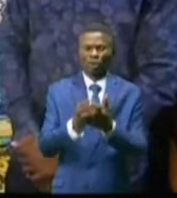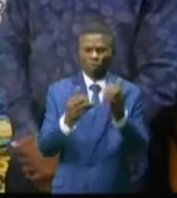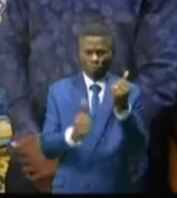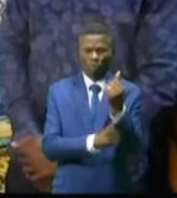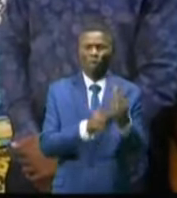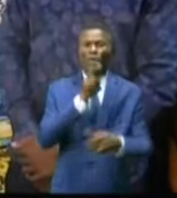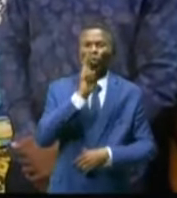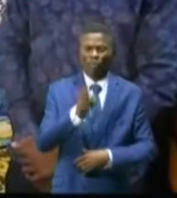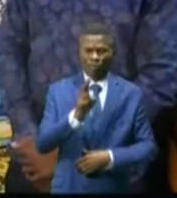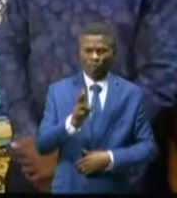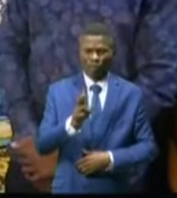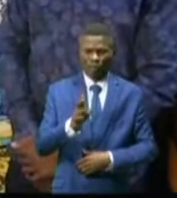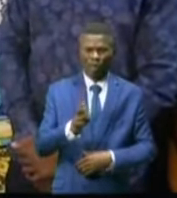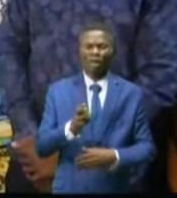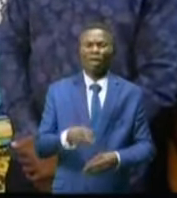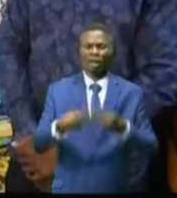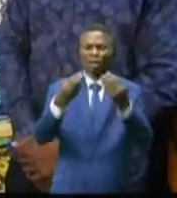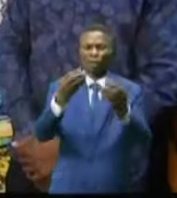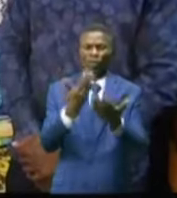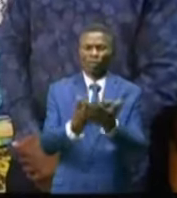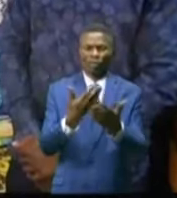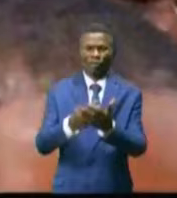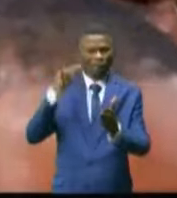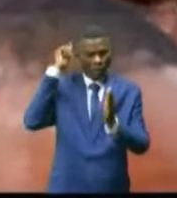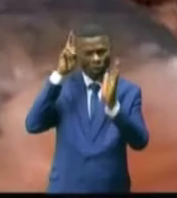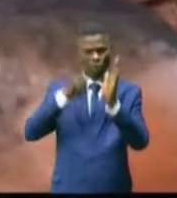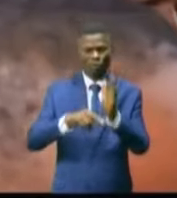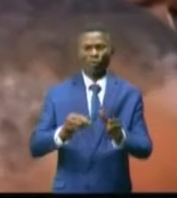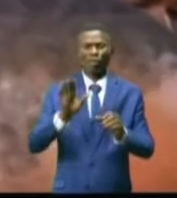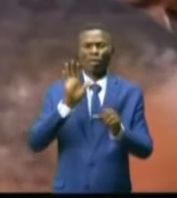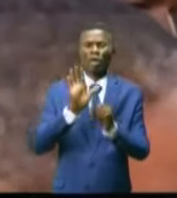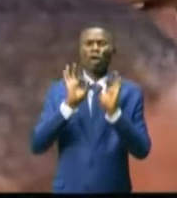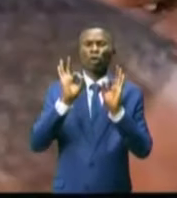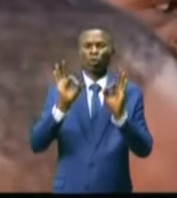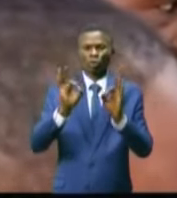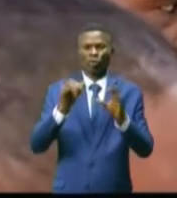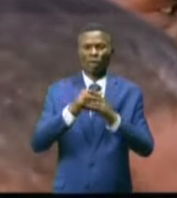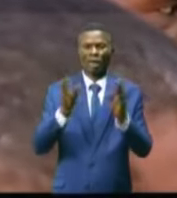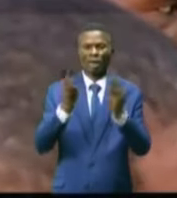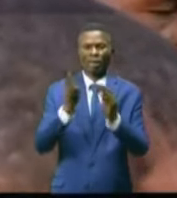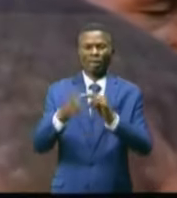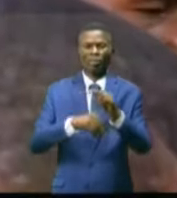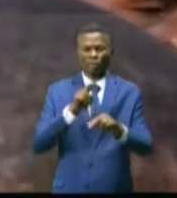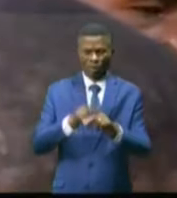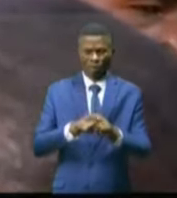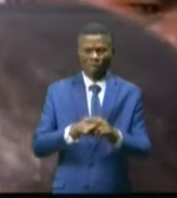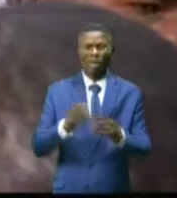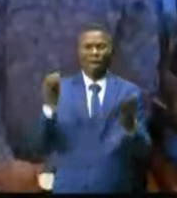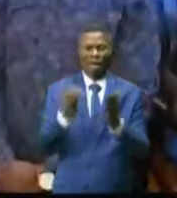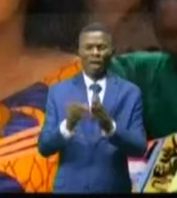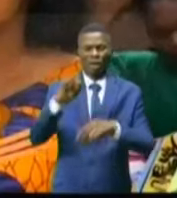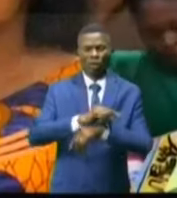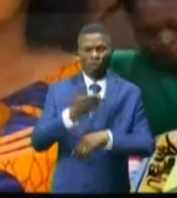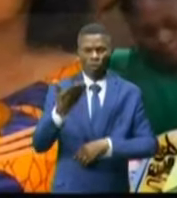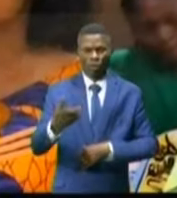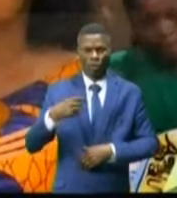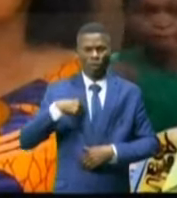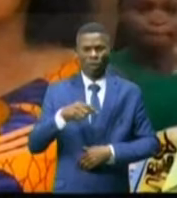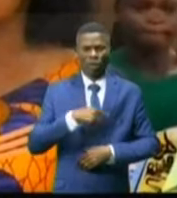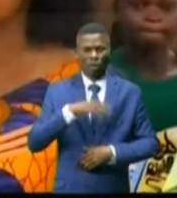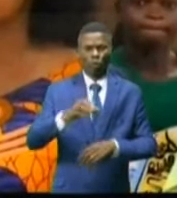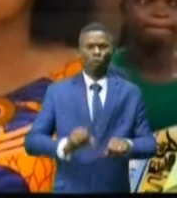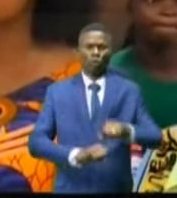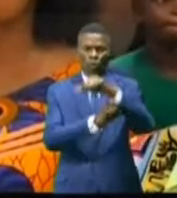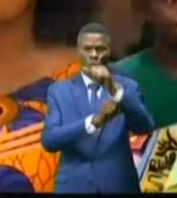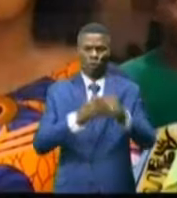sûr dégager très rapidement la nouvelle majorité au sein de l'Assemblée nationale. Par la même occasion, nous tenons la